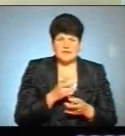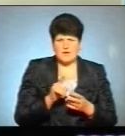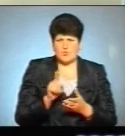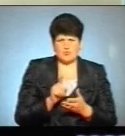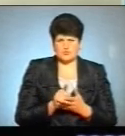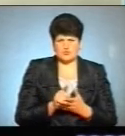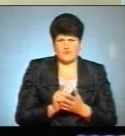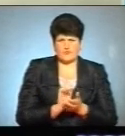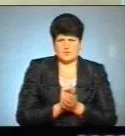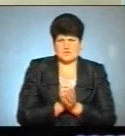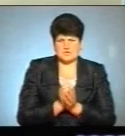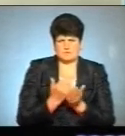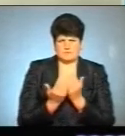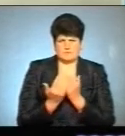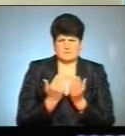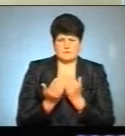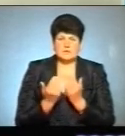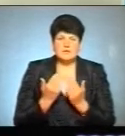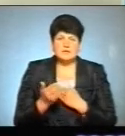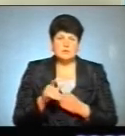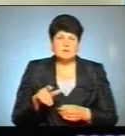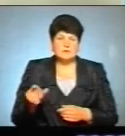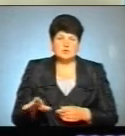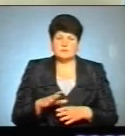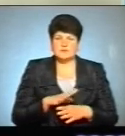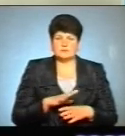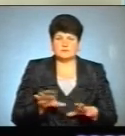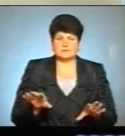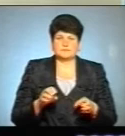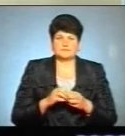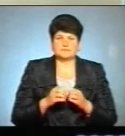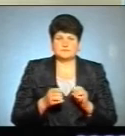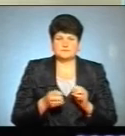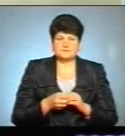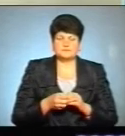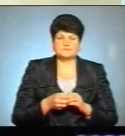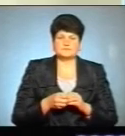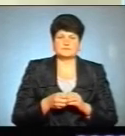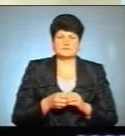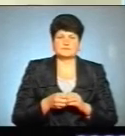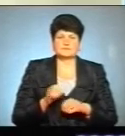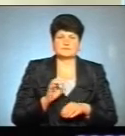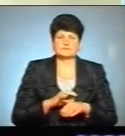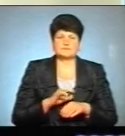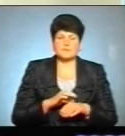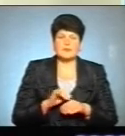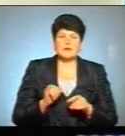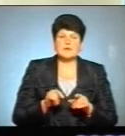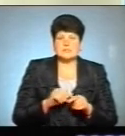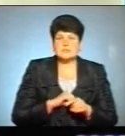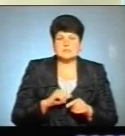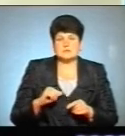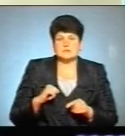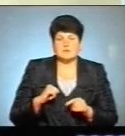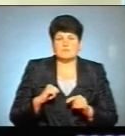тісно перебувати в тісному спілкуванні з підопічним, щоб не наражати в першу чергу підопічну на небезпеку і самому, ну, в